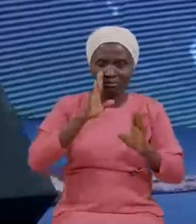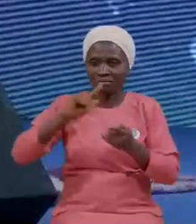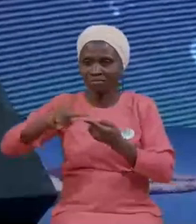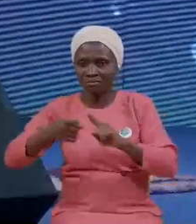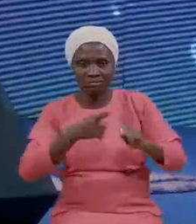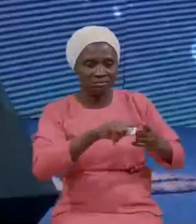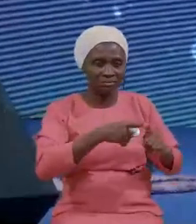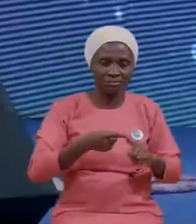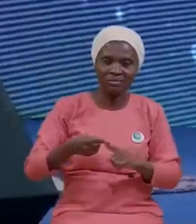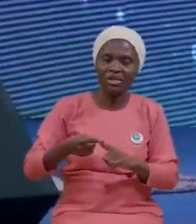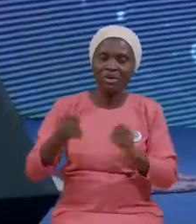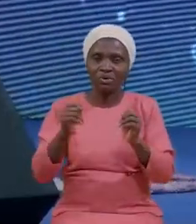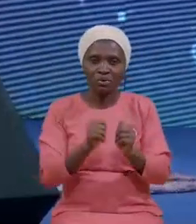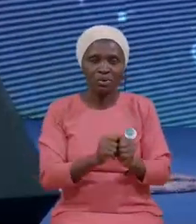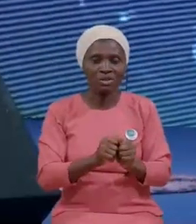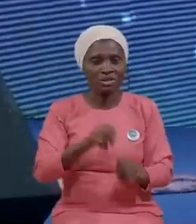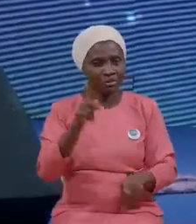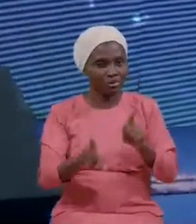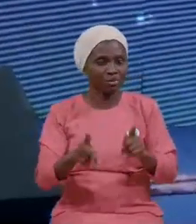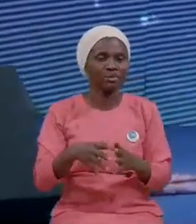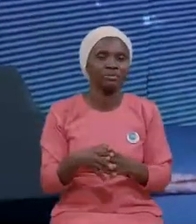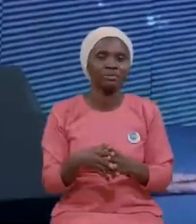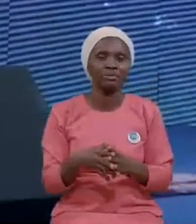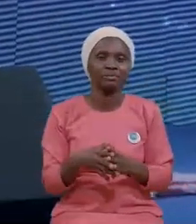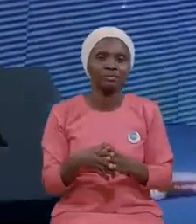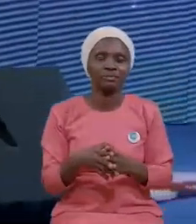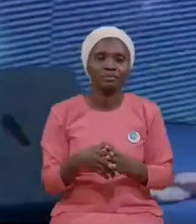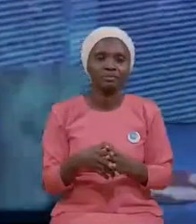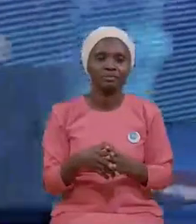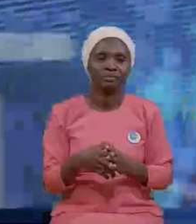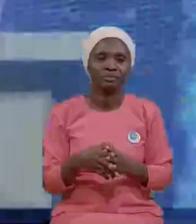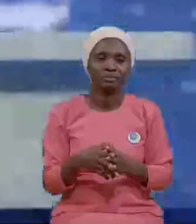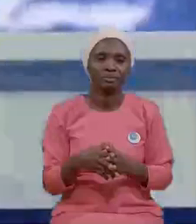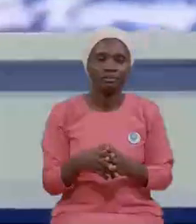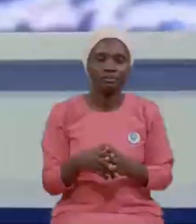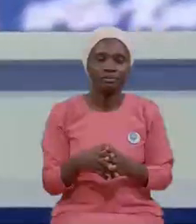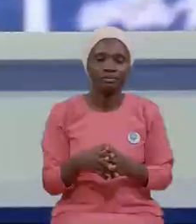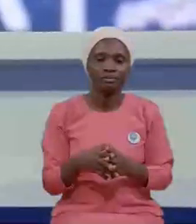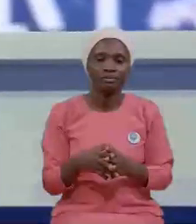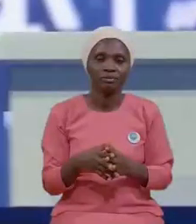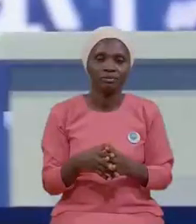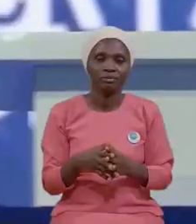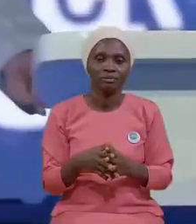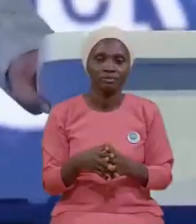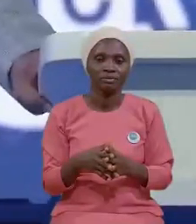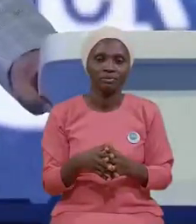les échanges de paix, les interactions de paix avec les autres.